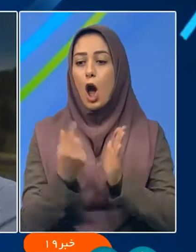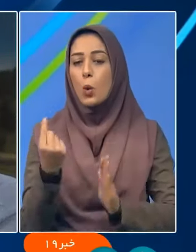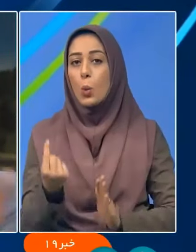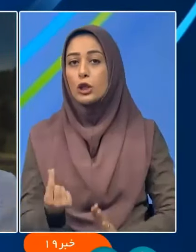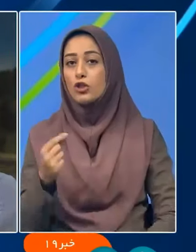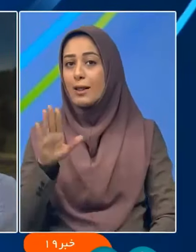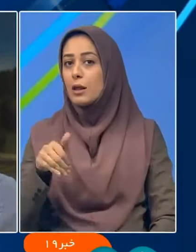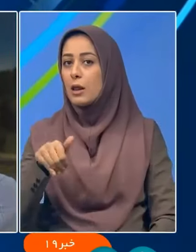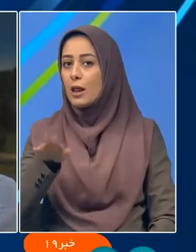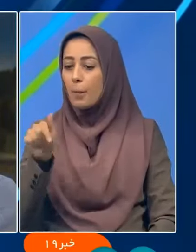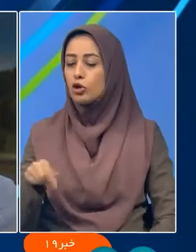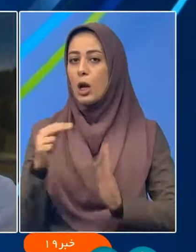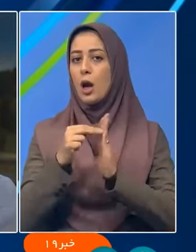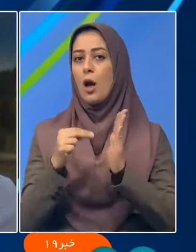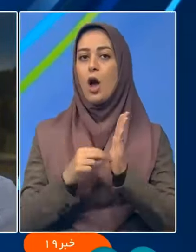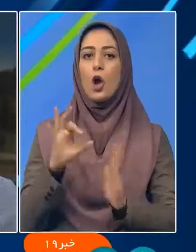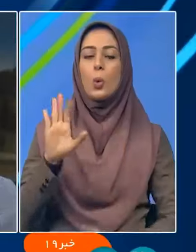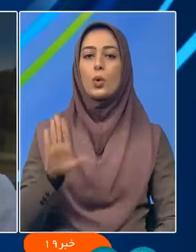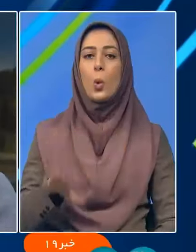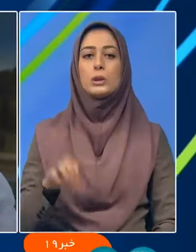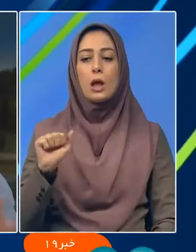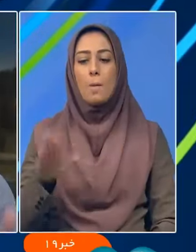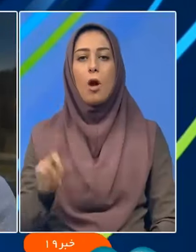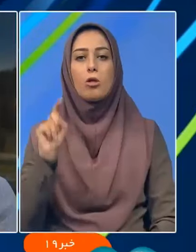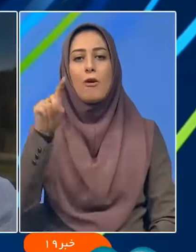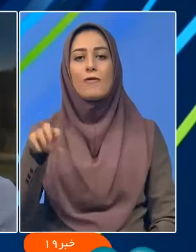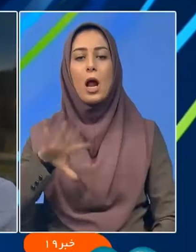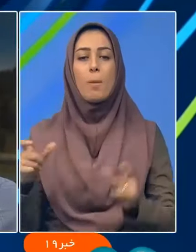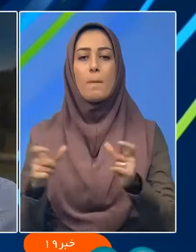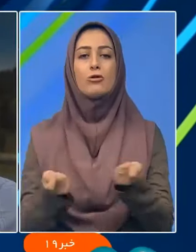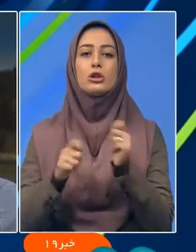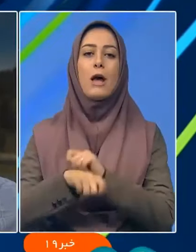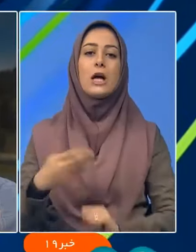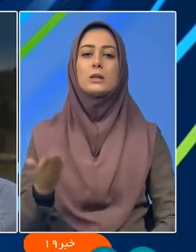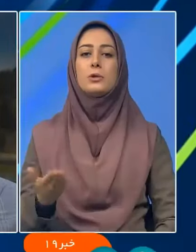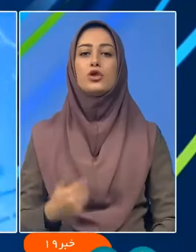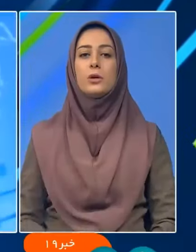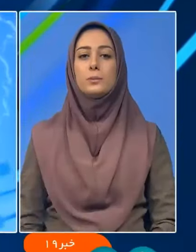است. ممکنه فردا مجلس محترم قانون جدیدی بده، خود تغییر میکنه.